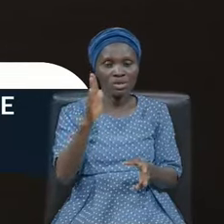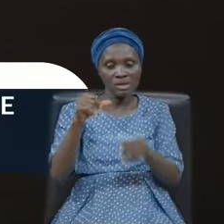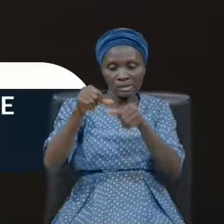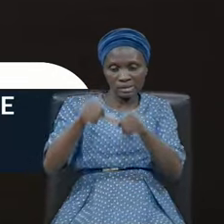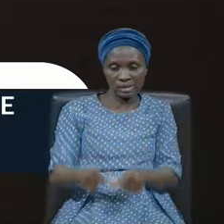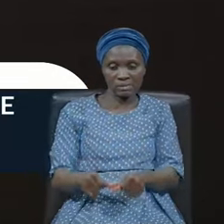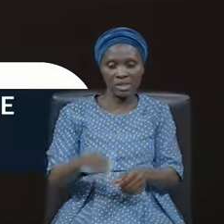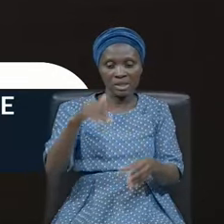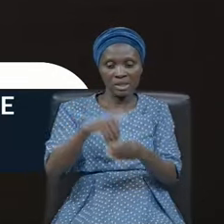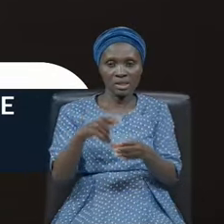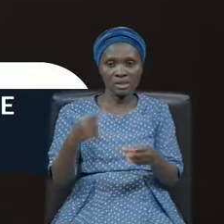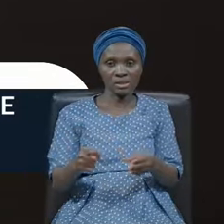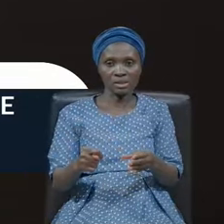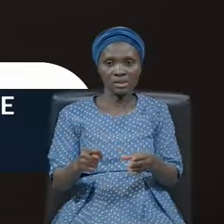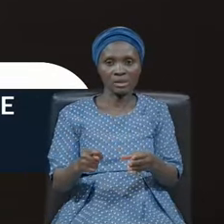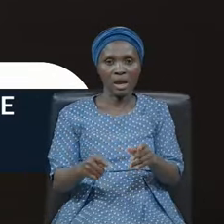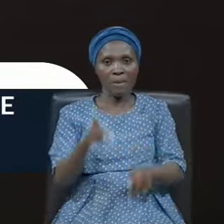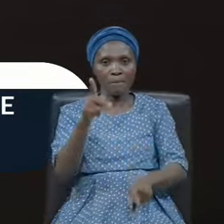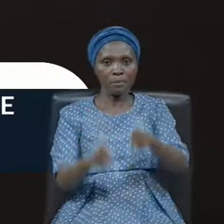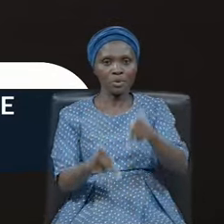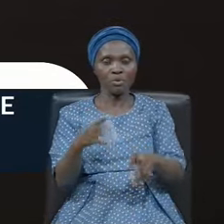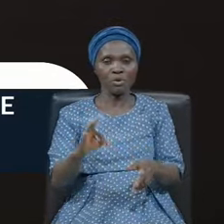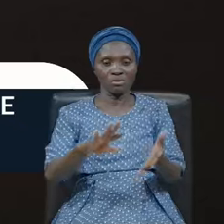l'assemblée des morts.